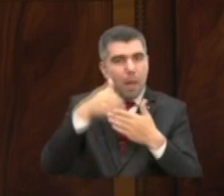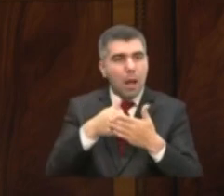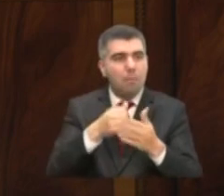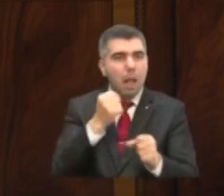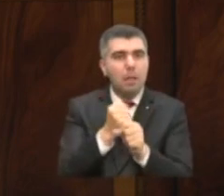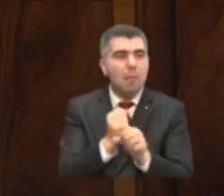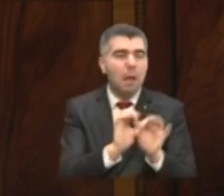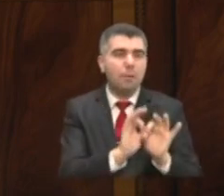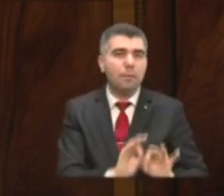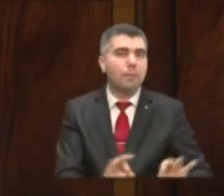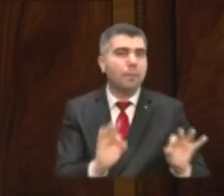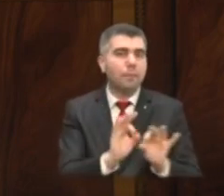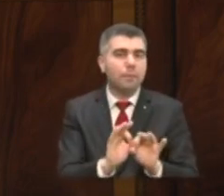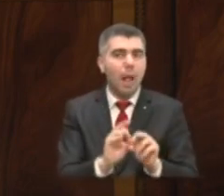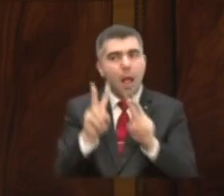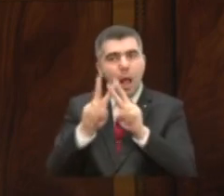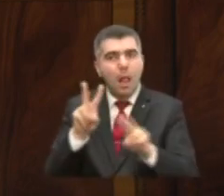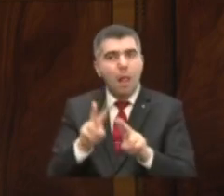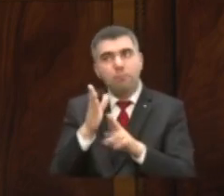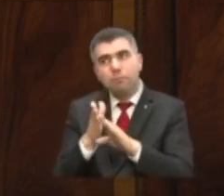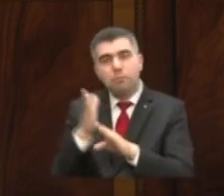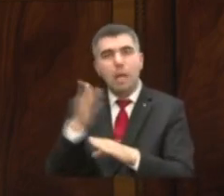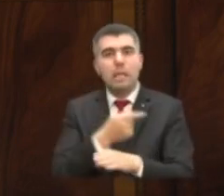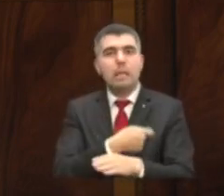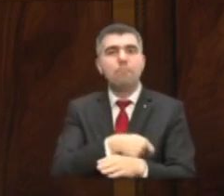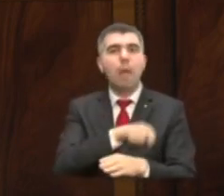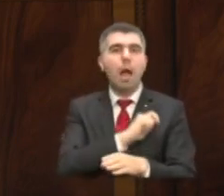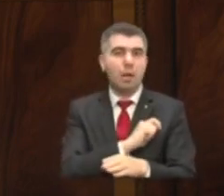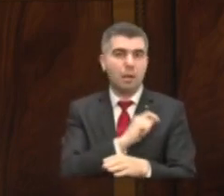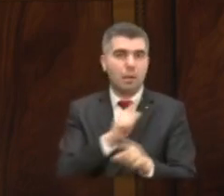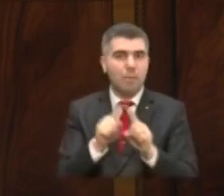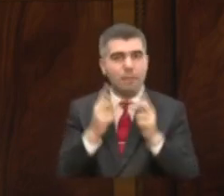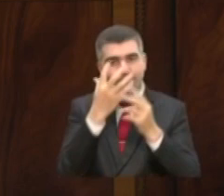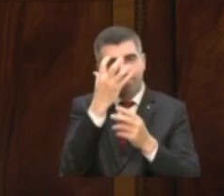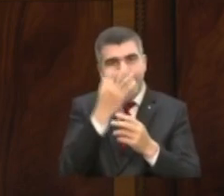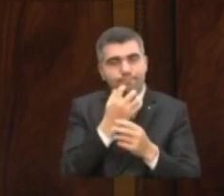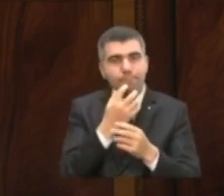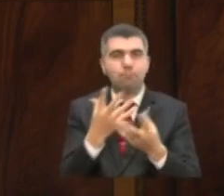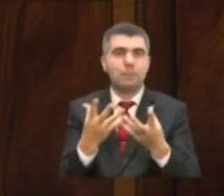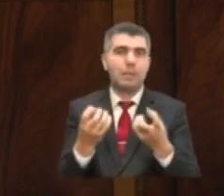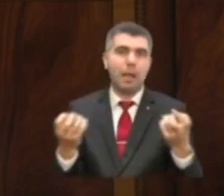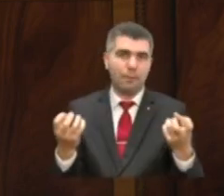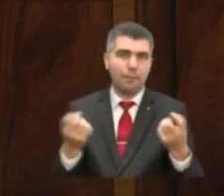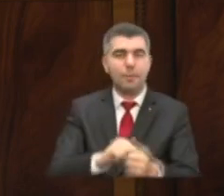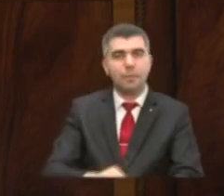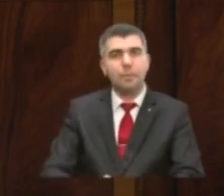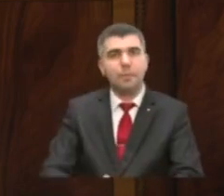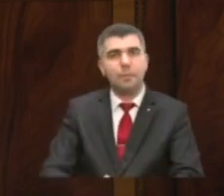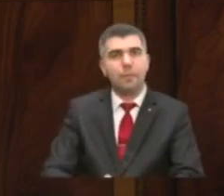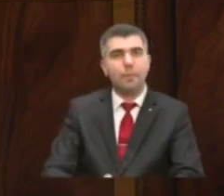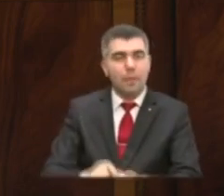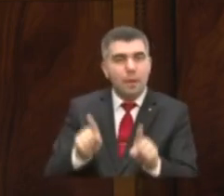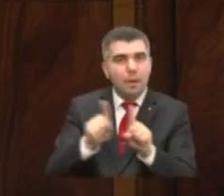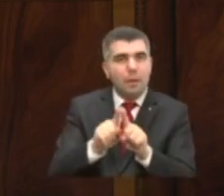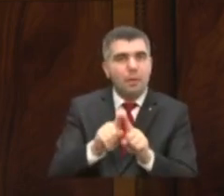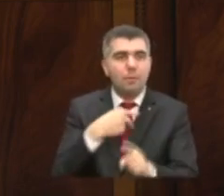لدى الشباب، في غياب الشعور بالأمان أمام تزايد مظاهر الإحباط واليأس. الأمر الذي أصبحت معه هذه